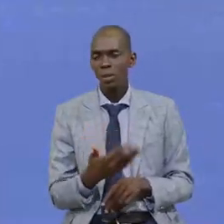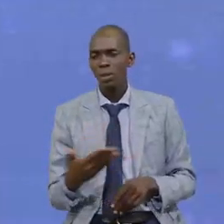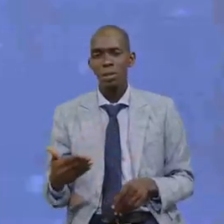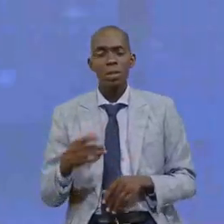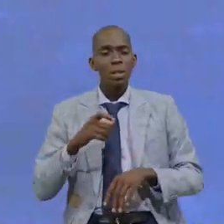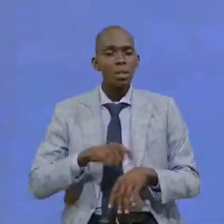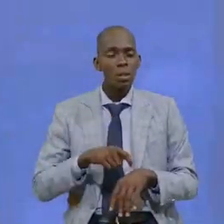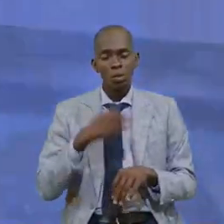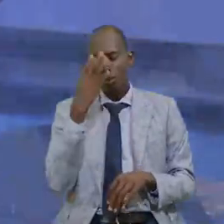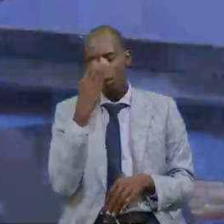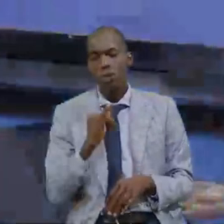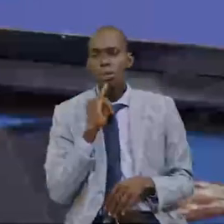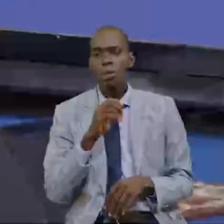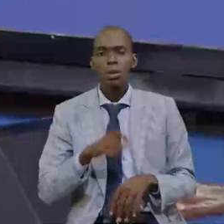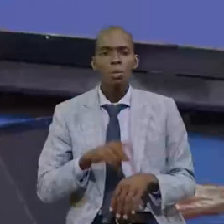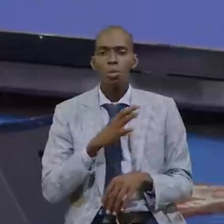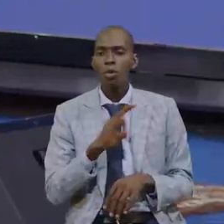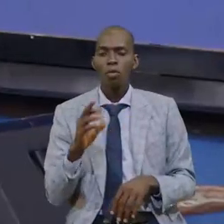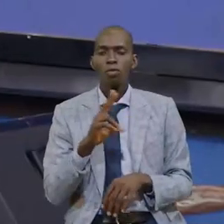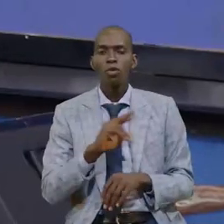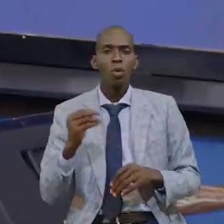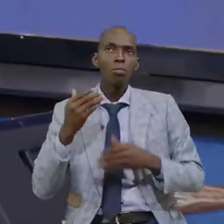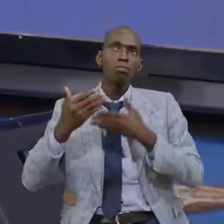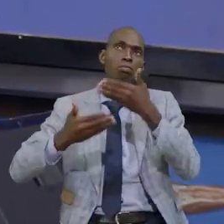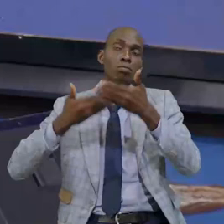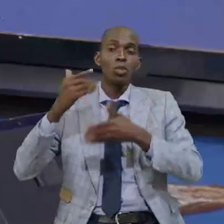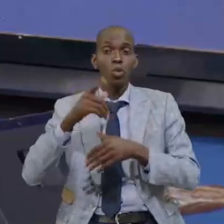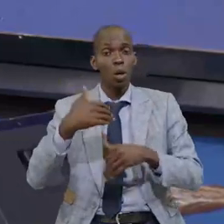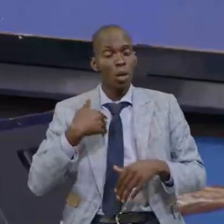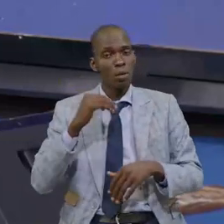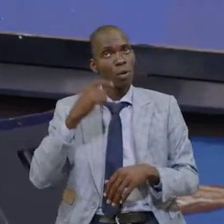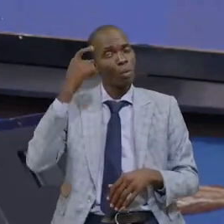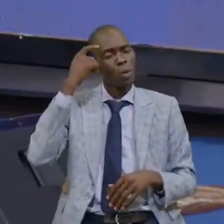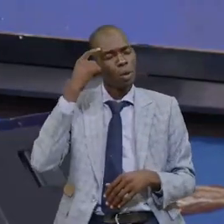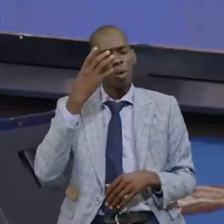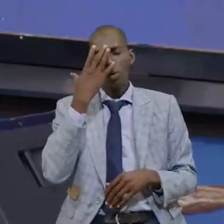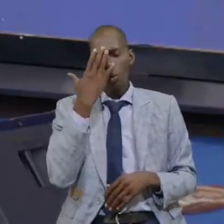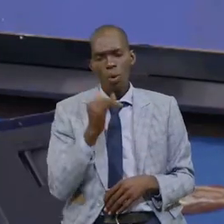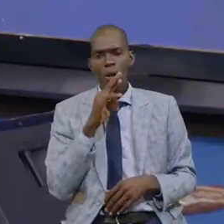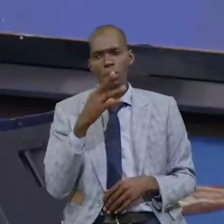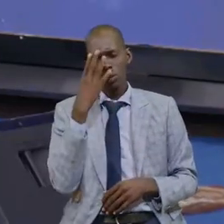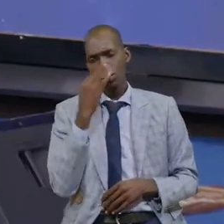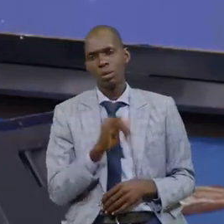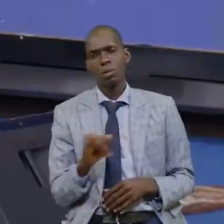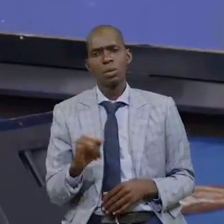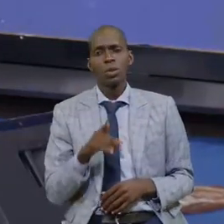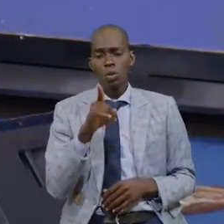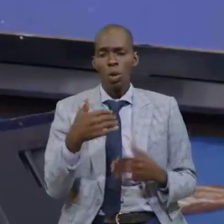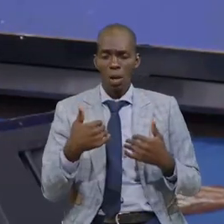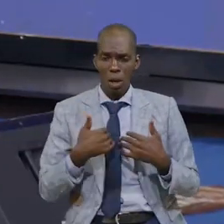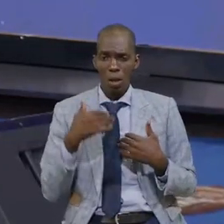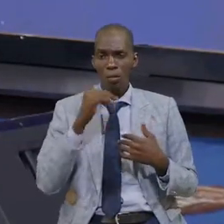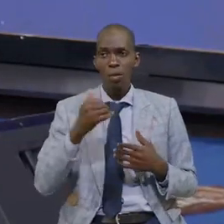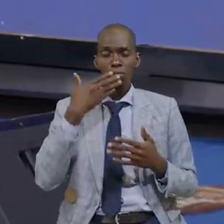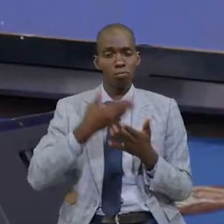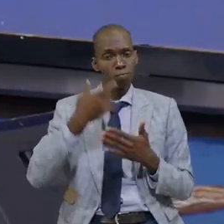d'improductivité. Le sommeil, un moment où on ne fait pas de progrès. Tu as un cerveau, mais ton cerveau dort. Tu as un esprit, mais ton esprit